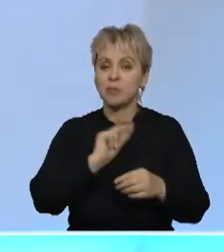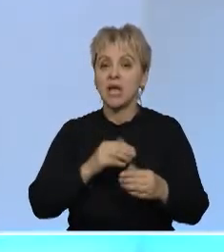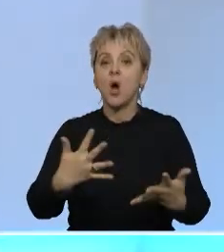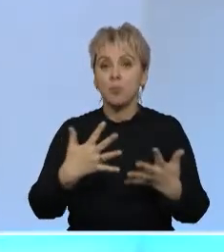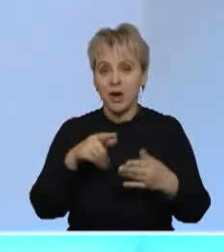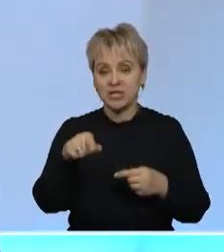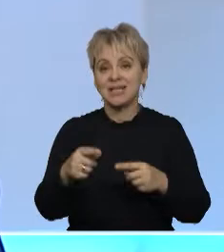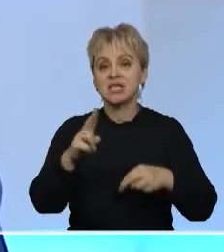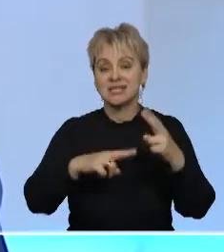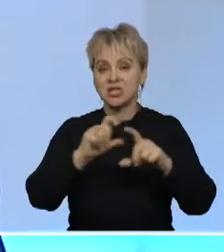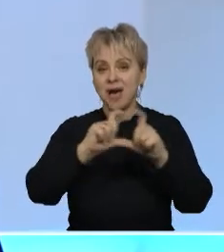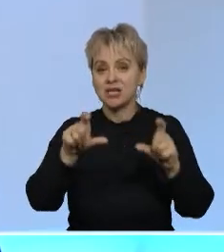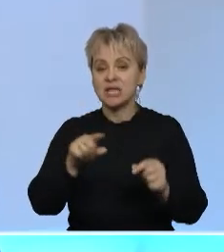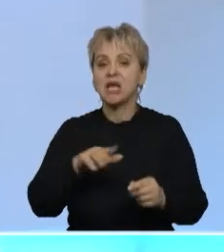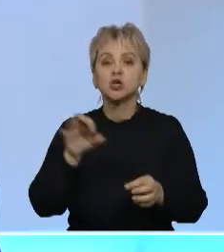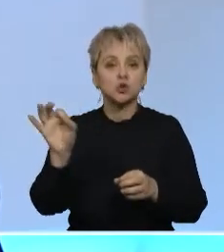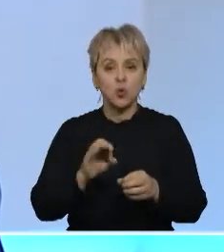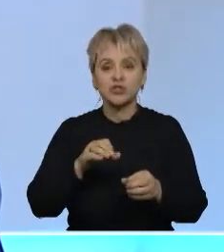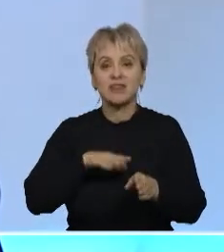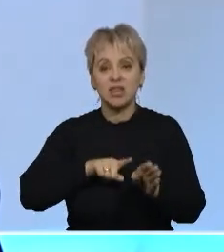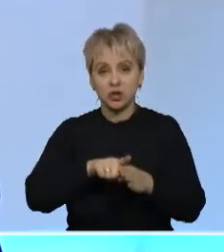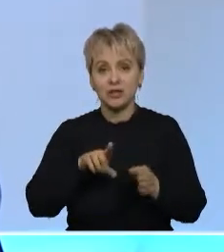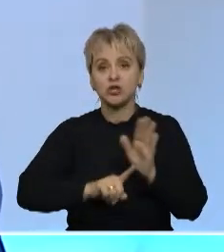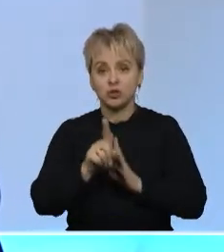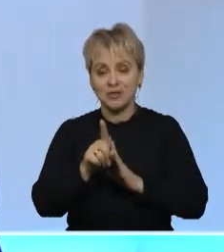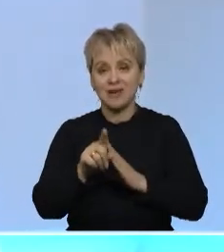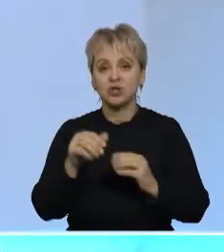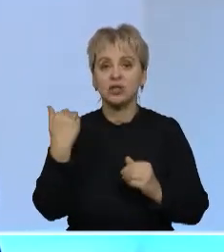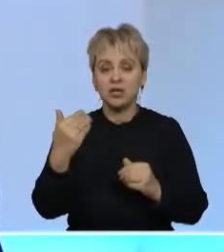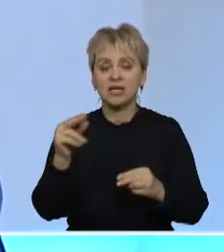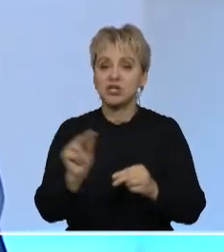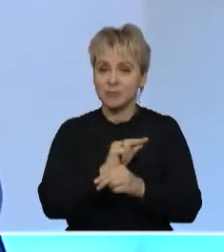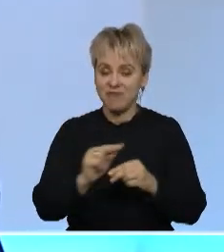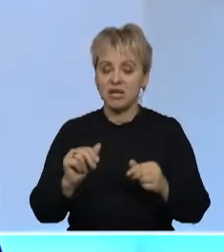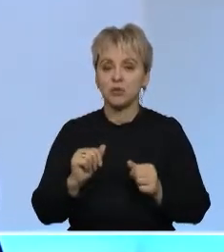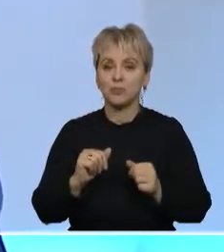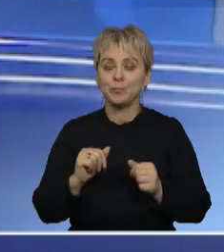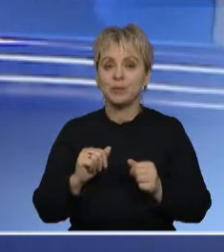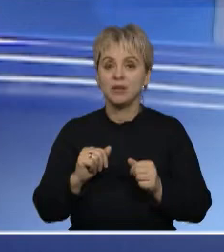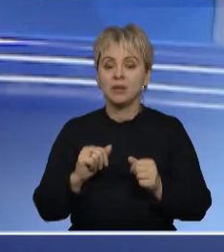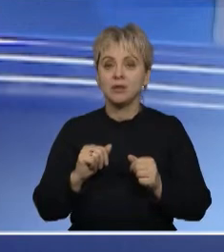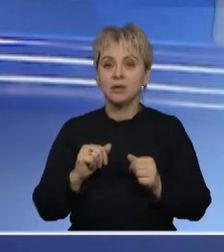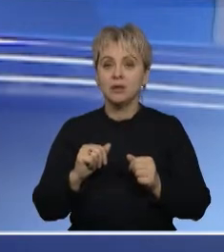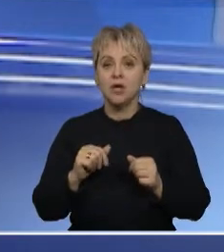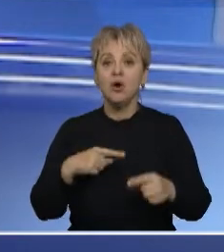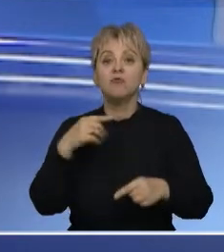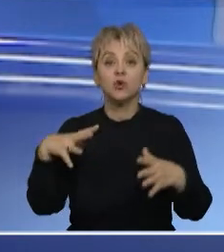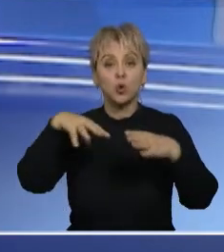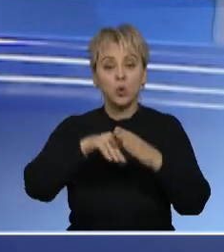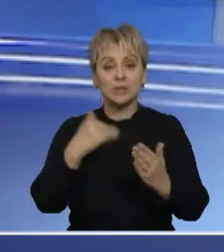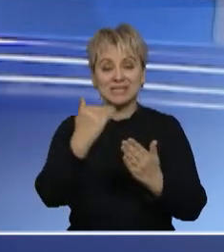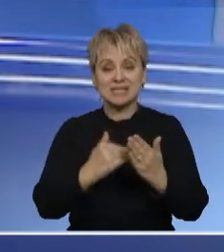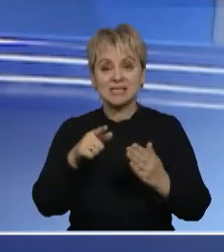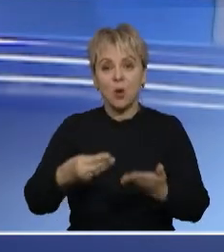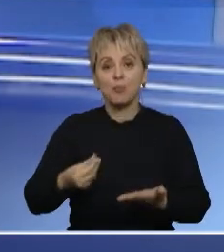понятно, подрядная организация незамедлительно приступает к их исправлению. Угу. Входит ли в состав